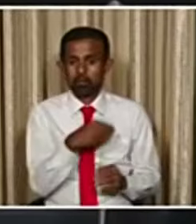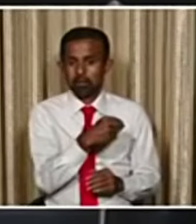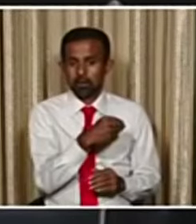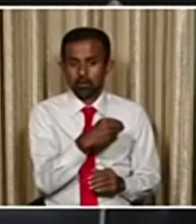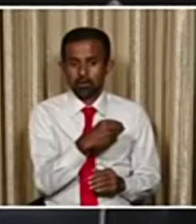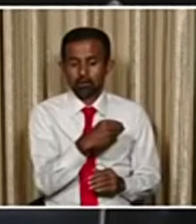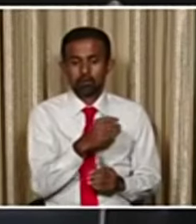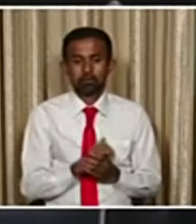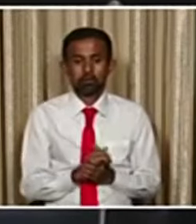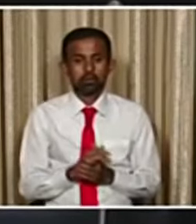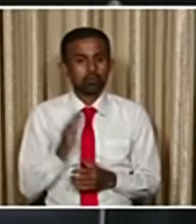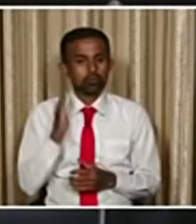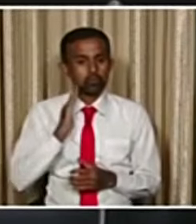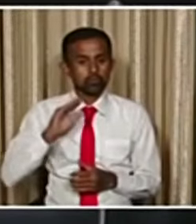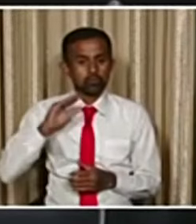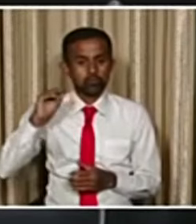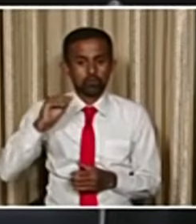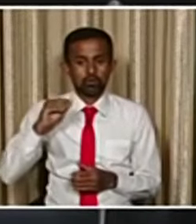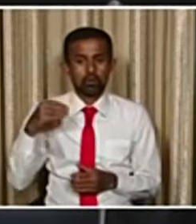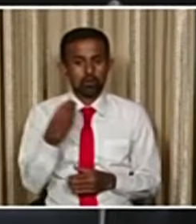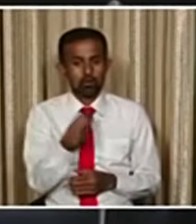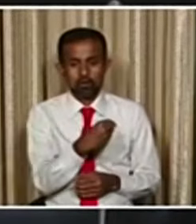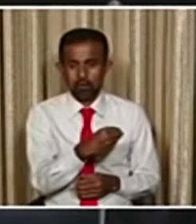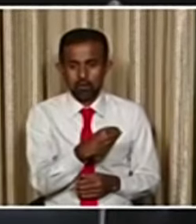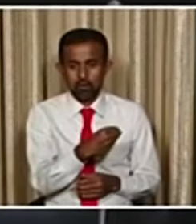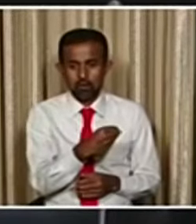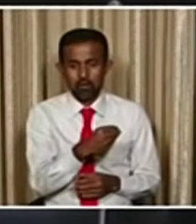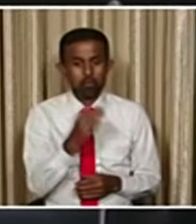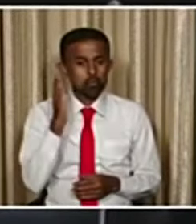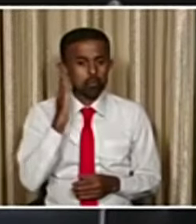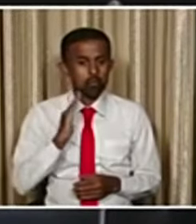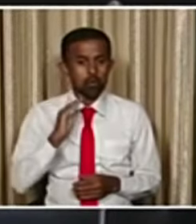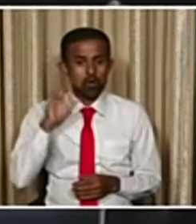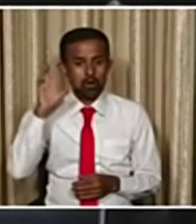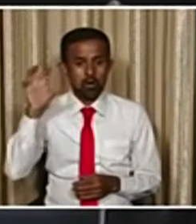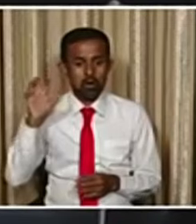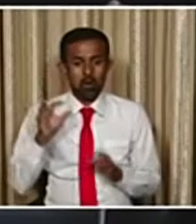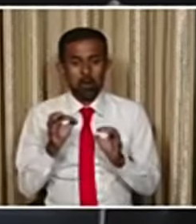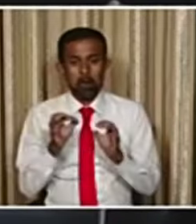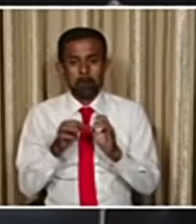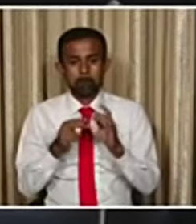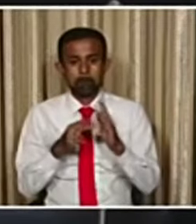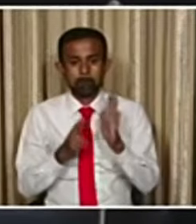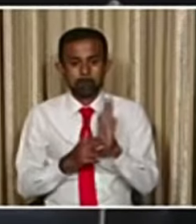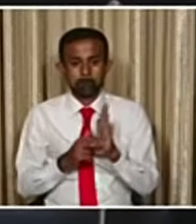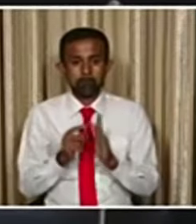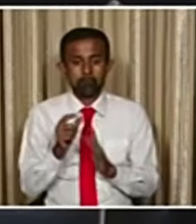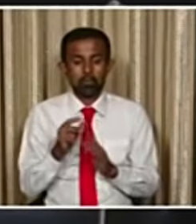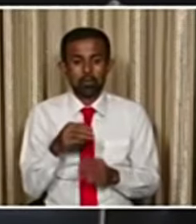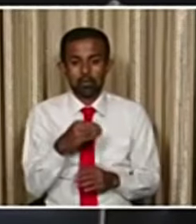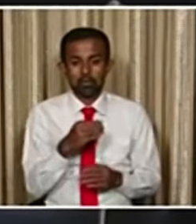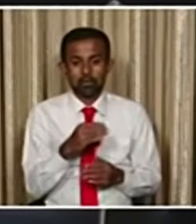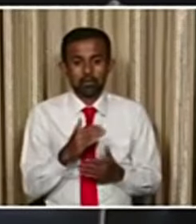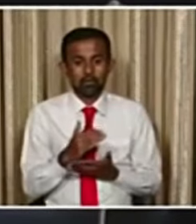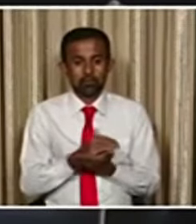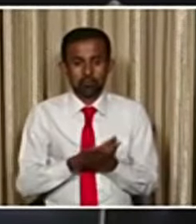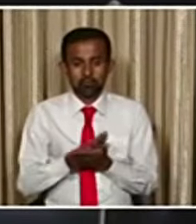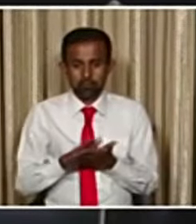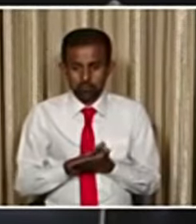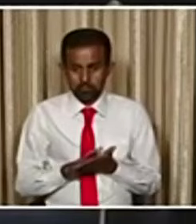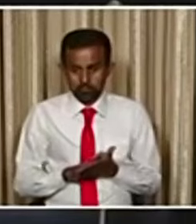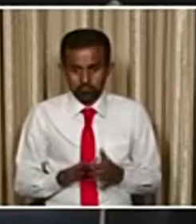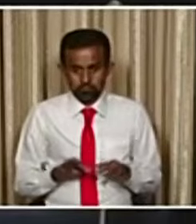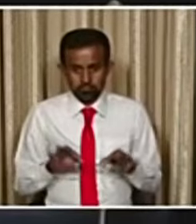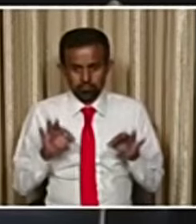ටික, විදේශීය රටවල්වලට තියෙන ණය ටික සහ විදේශීය බොන්ඩ් හෝල්ඩර්ස්ලට තියෙන ණය ටික සම්පූර්ණයෙන්ම